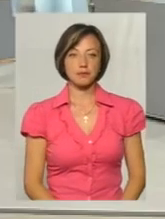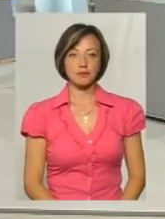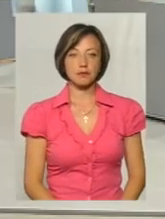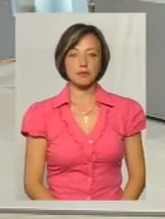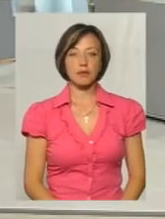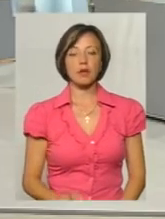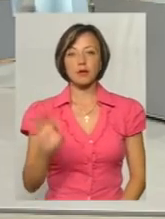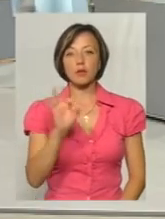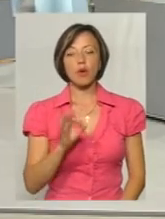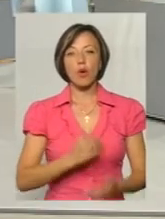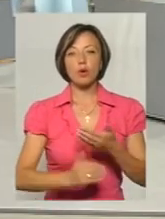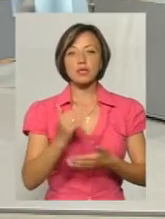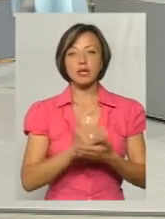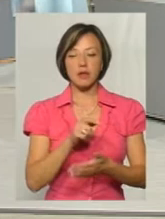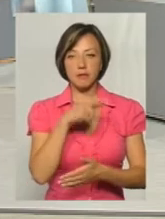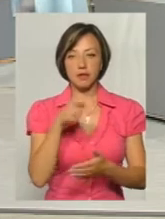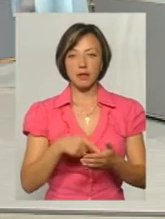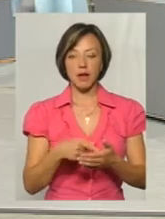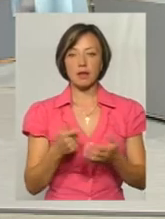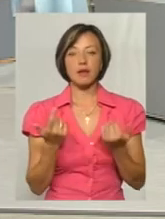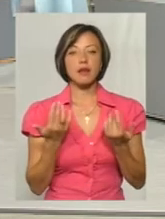приводу останнього питання нашого телеглядача,